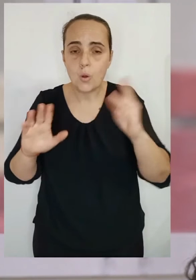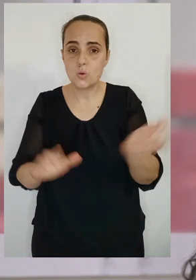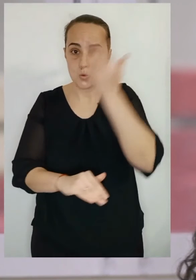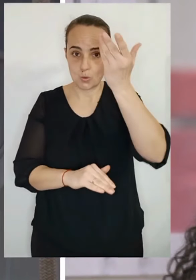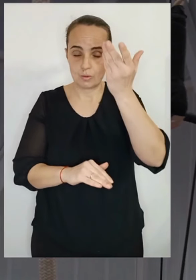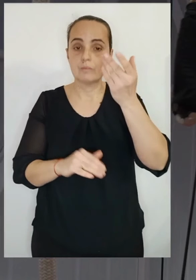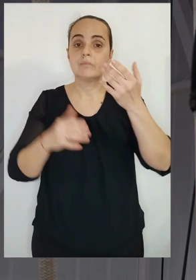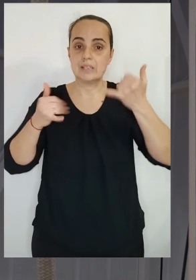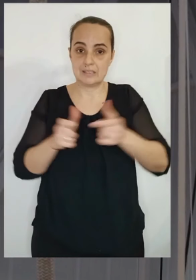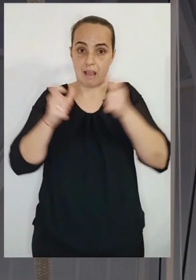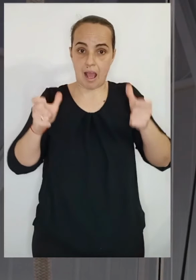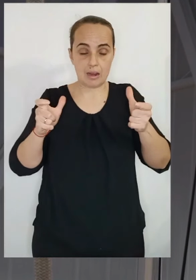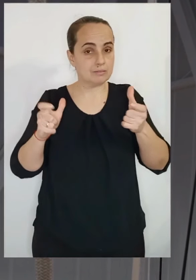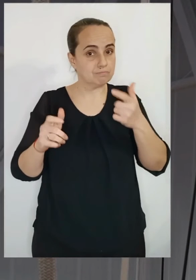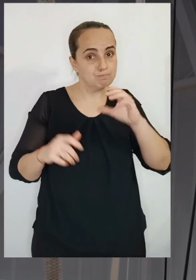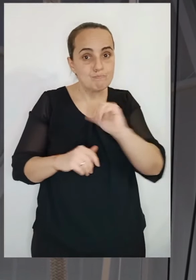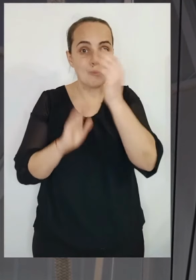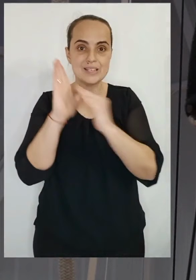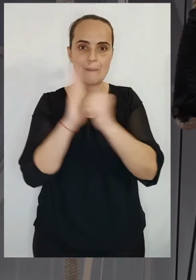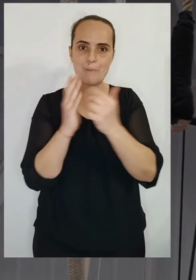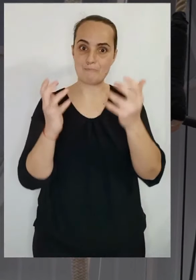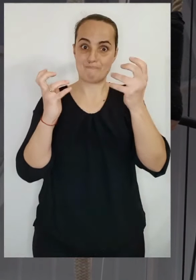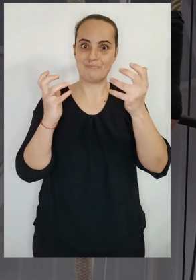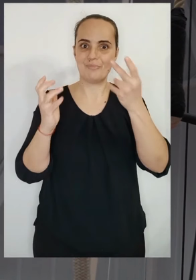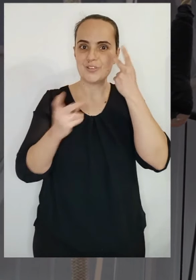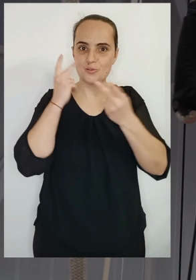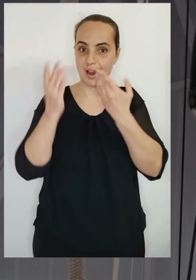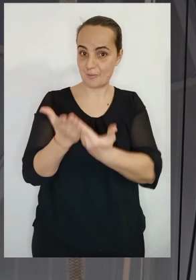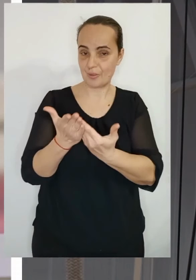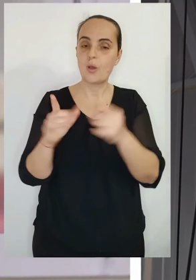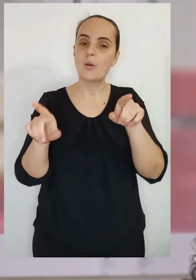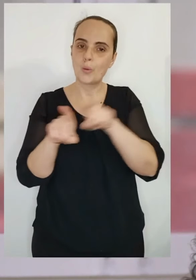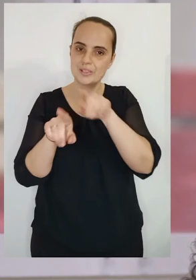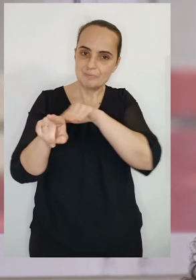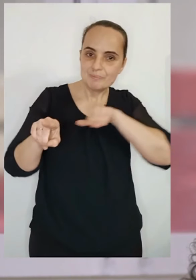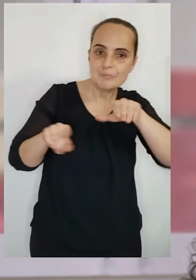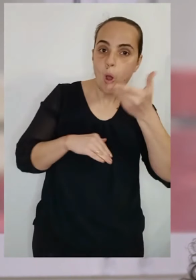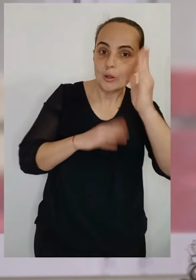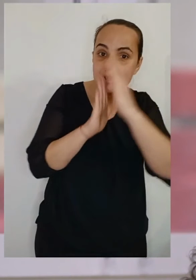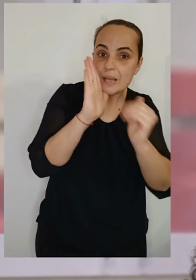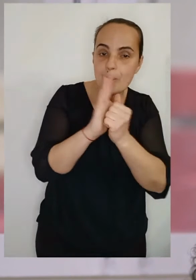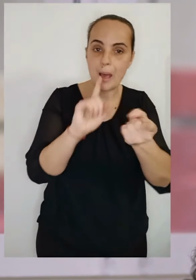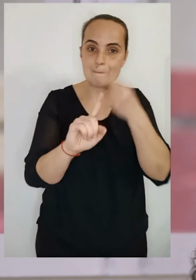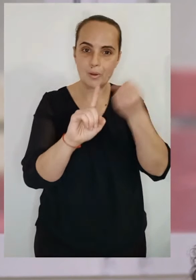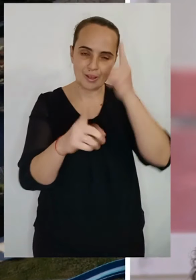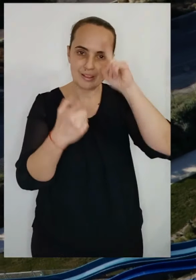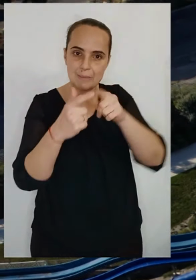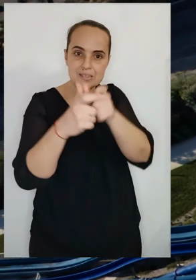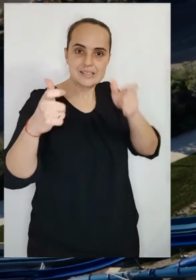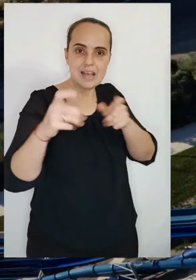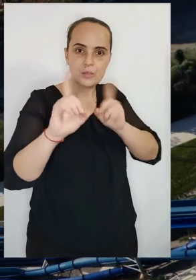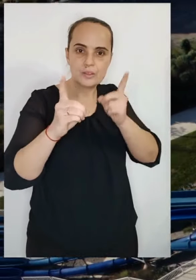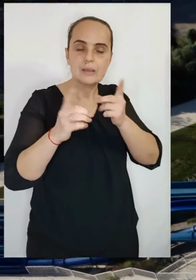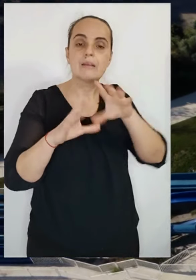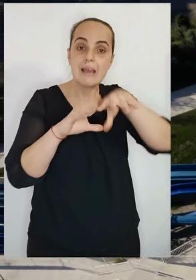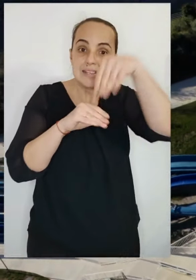Les Algénicou en sont le symbole le plus fort. Il y a un autre symbole dont on est très fier, c'est aussi le stade nautique. Voilà, c'était un équipement sportif